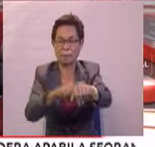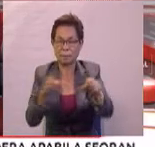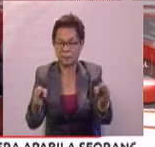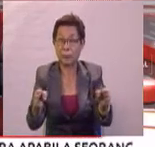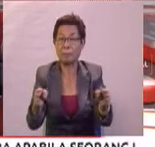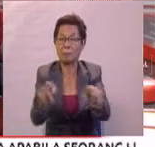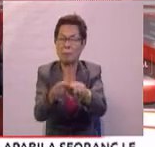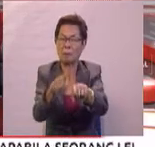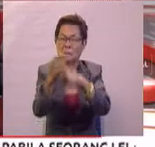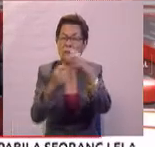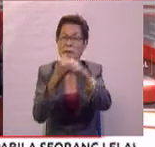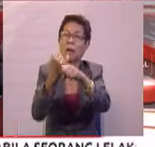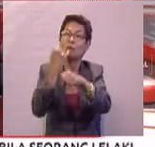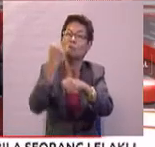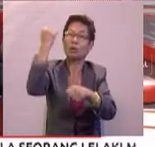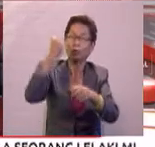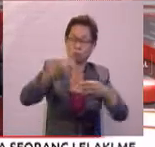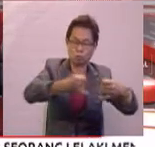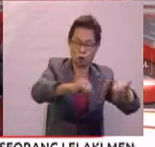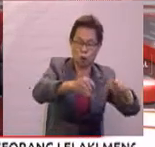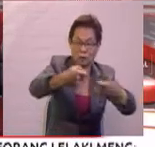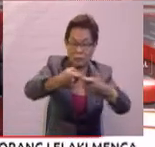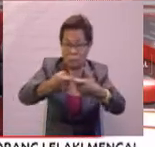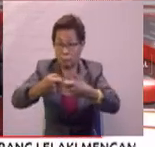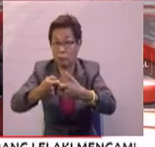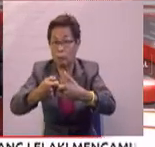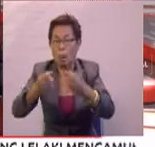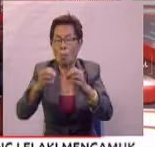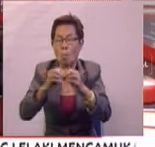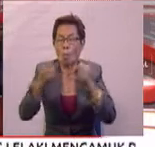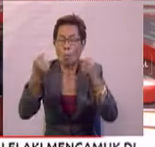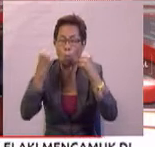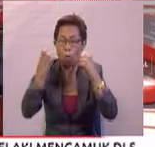tahun lalu, dipacu jualan elektrik yang lebih kukuh.